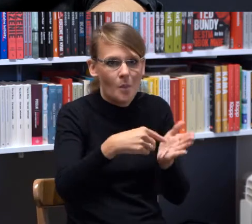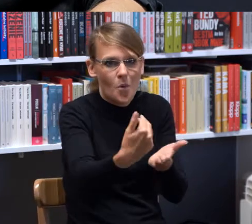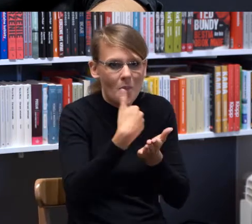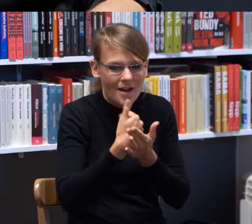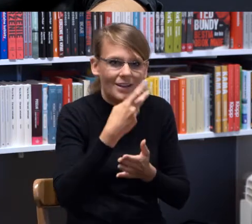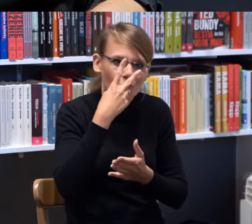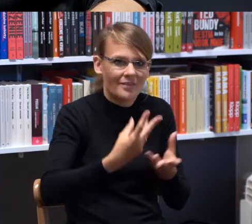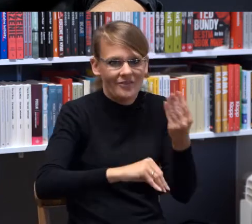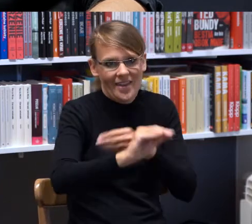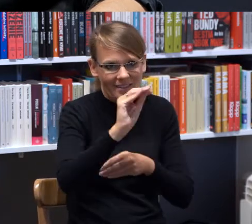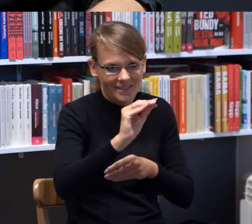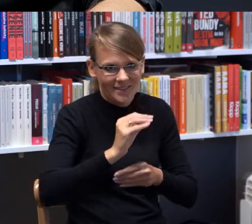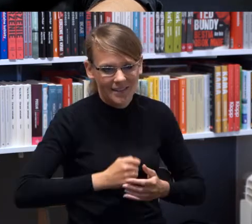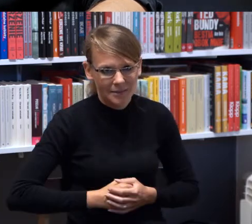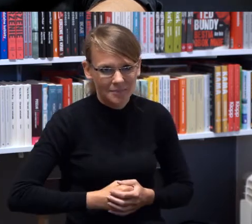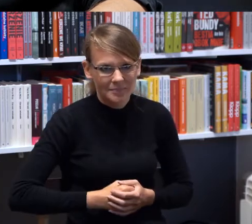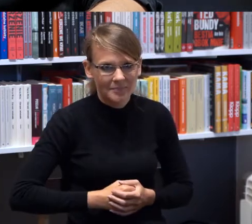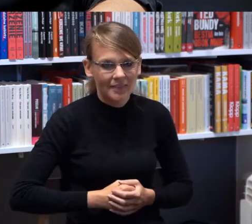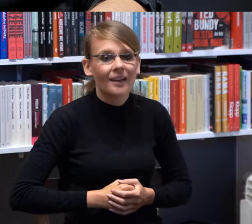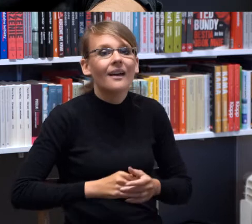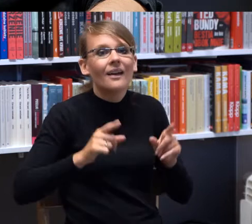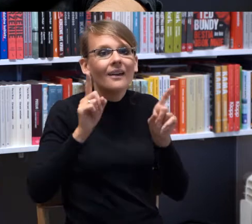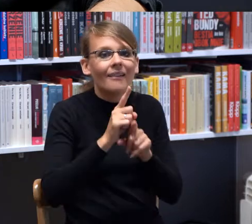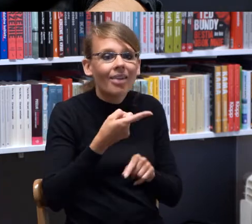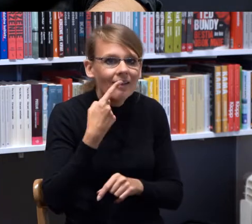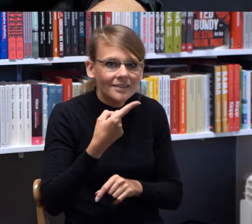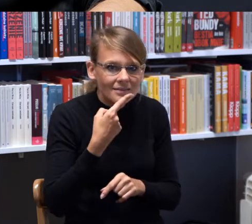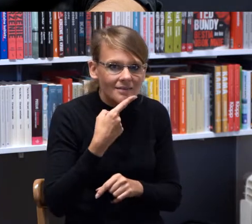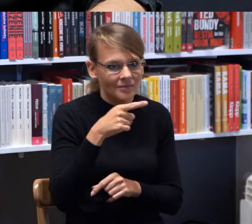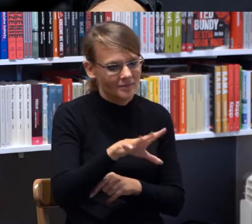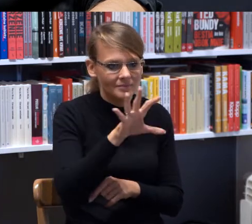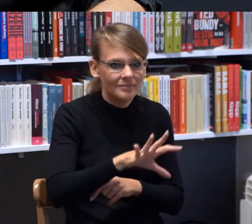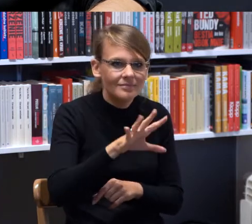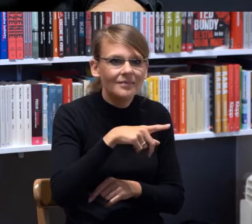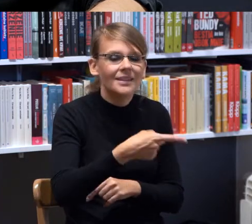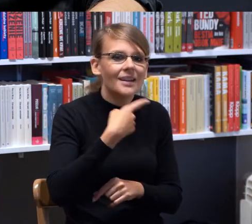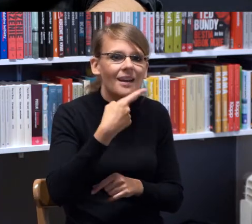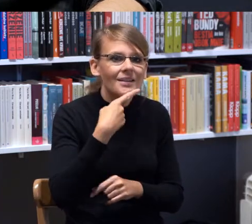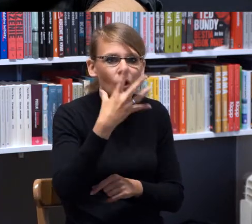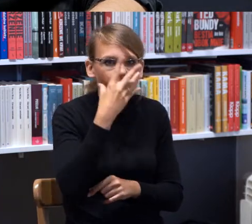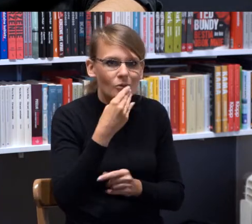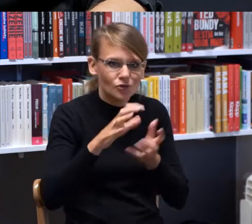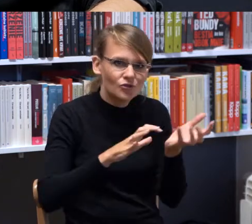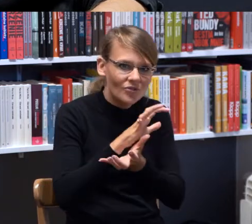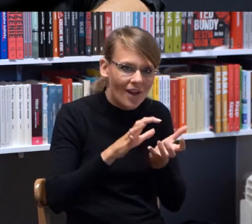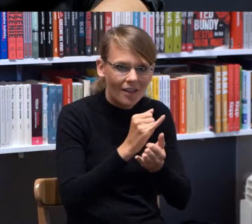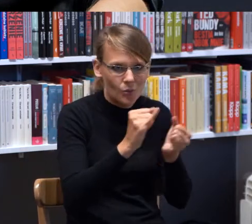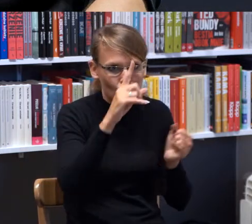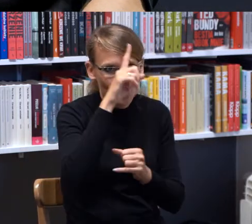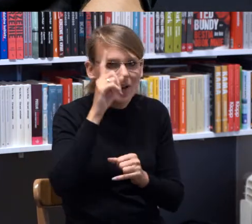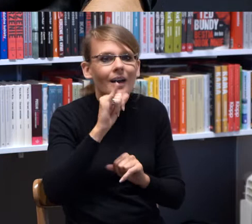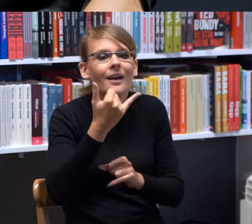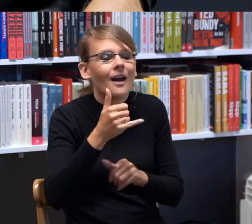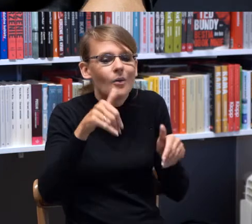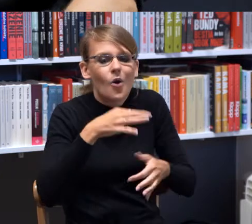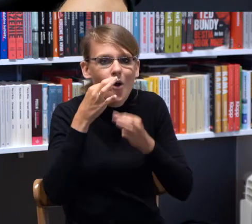zobaczyć więcej po prostu. I język w ogóle, przyglądanie się temu językowemu obrazu świata różnych ludzi. Jak można opowiedzieć